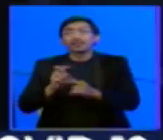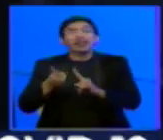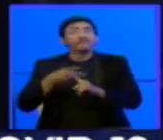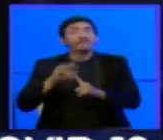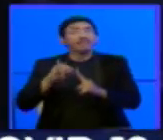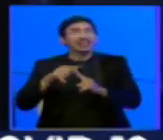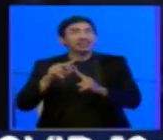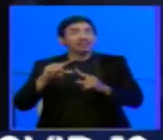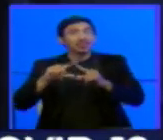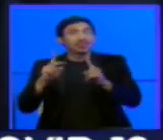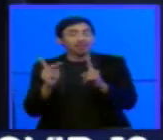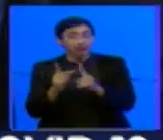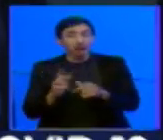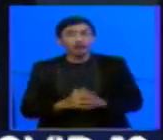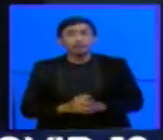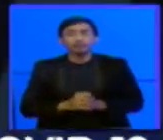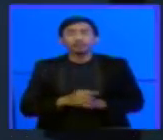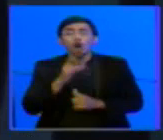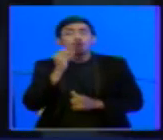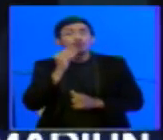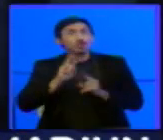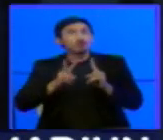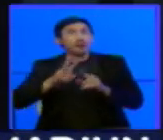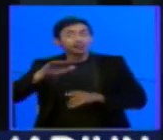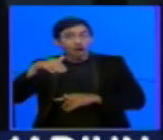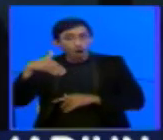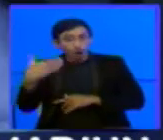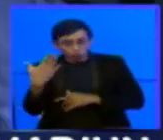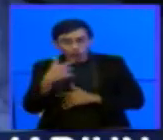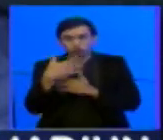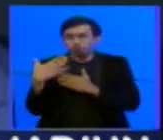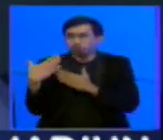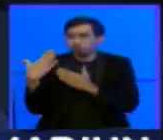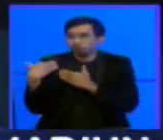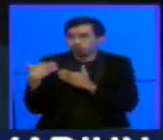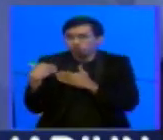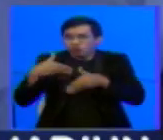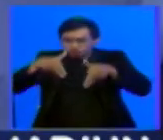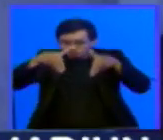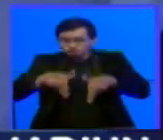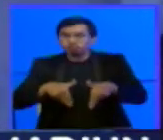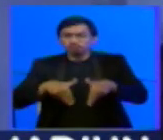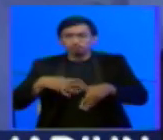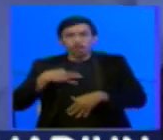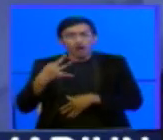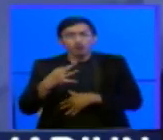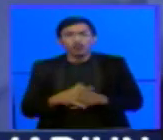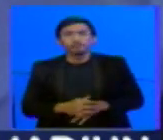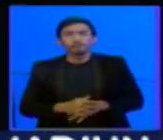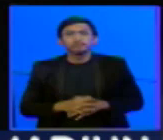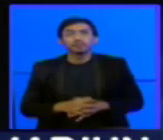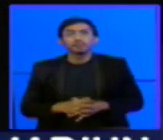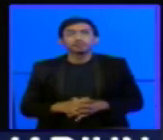Wibowo. Pelajar kelas 12 SMK ini mengabdikan diri menjadi relawan pemakaman COVID-19 yang direkrut PMI